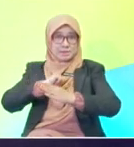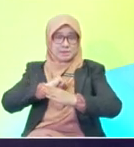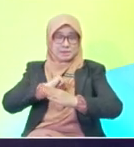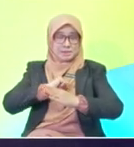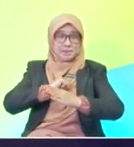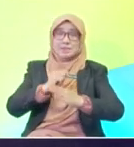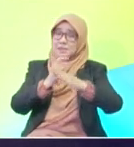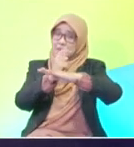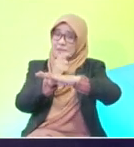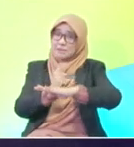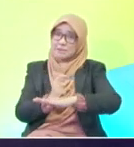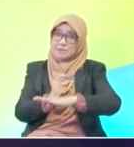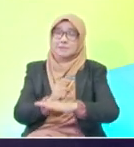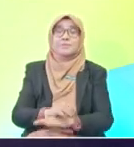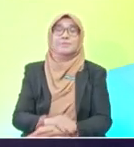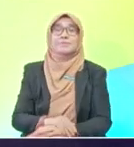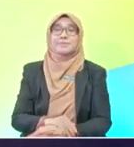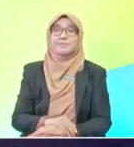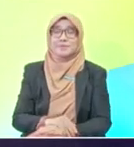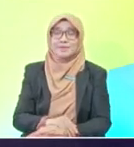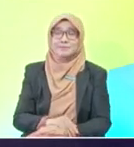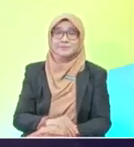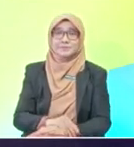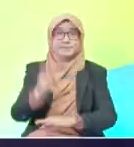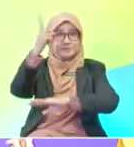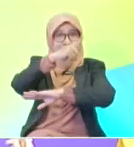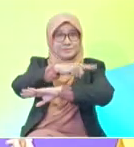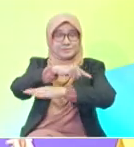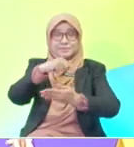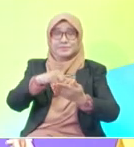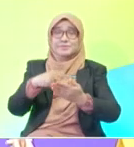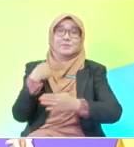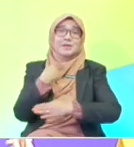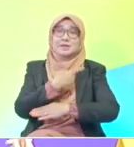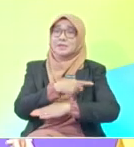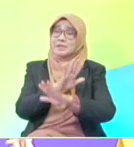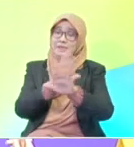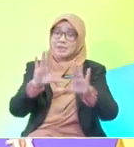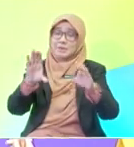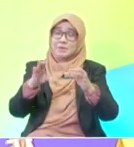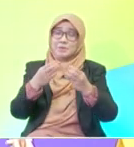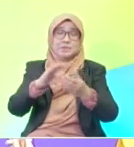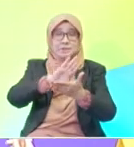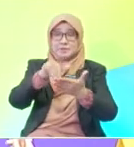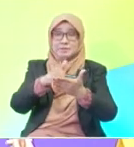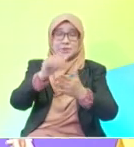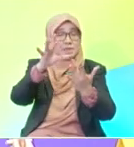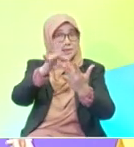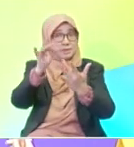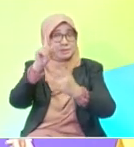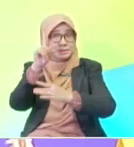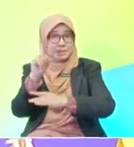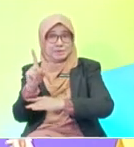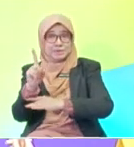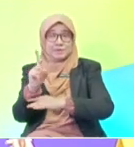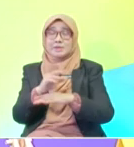keris parang ilang dengan parang cikgu? Okey, kalau untuk hari ini kita tak buatlah semua. Kita akan pilih satu. Dan yang cikgu pilih hari ini